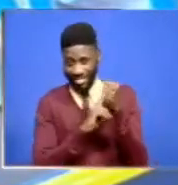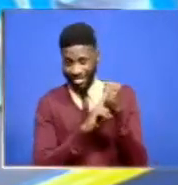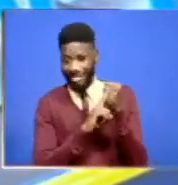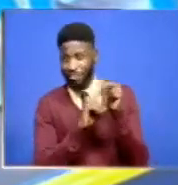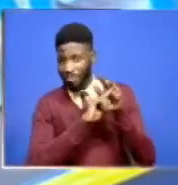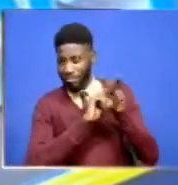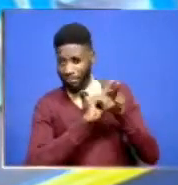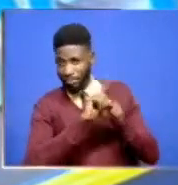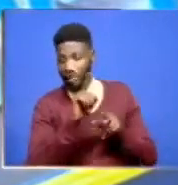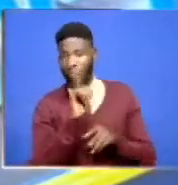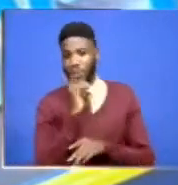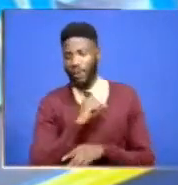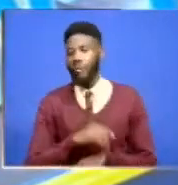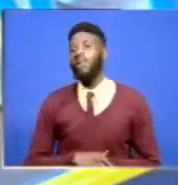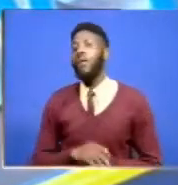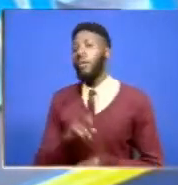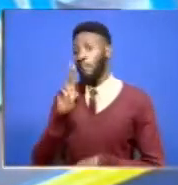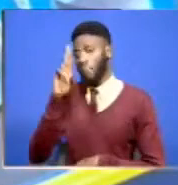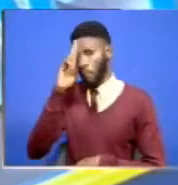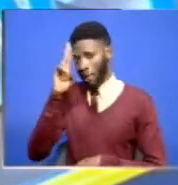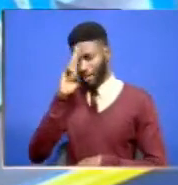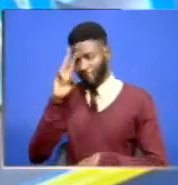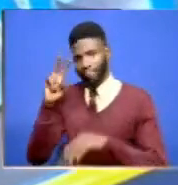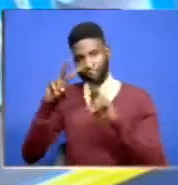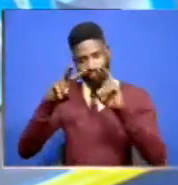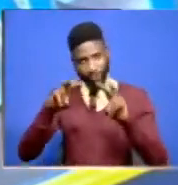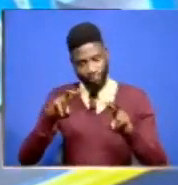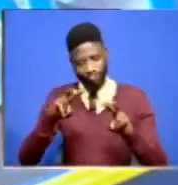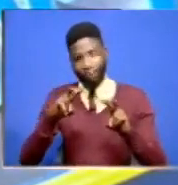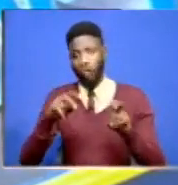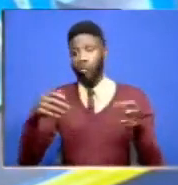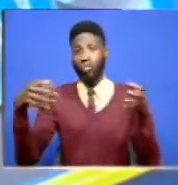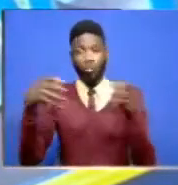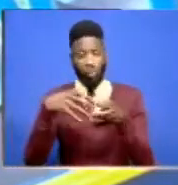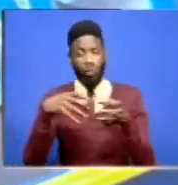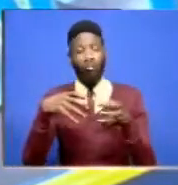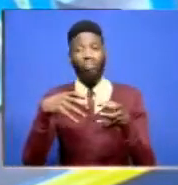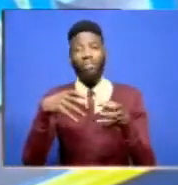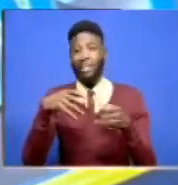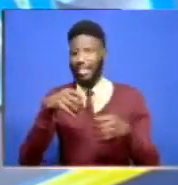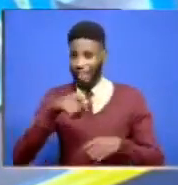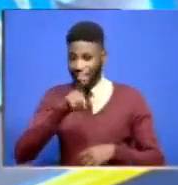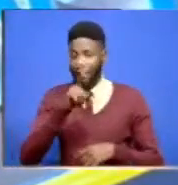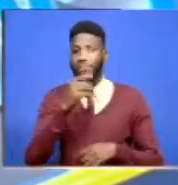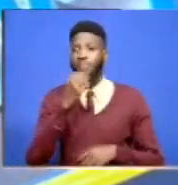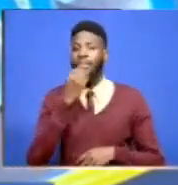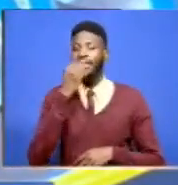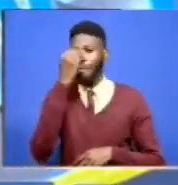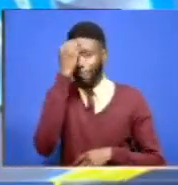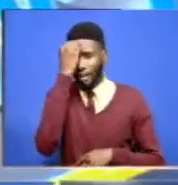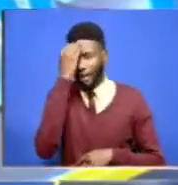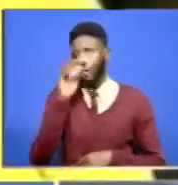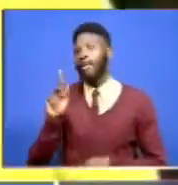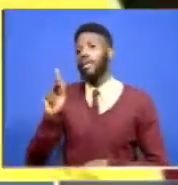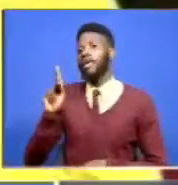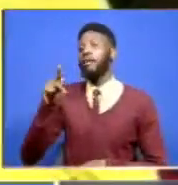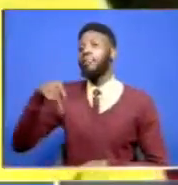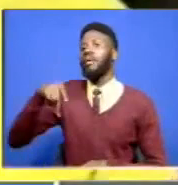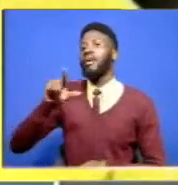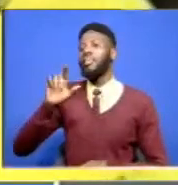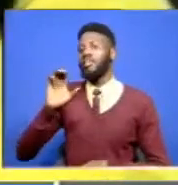to crack down on a gang of criminals allegedly impersonating Kenya Power Company officials.